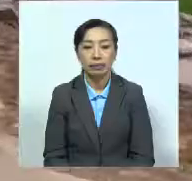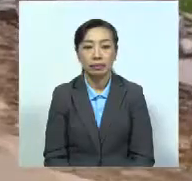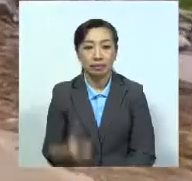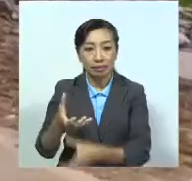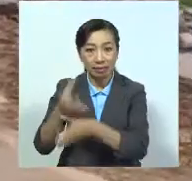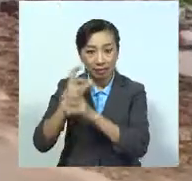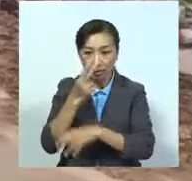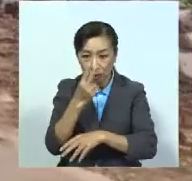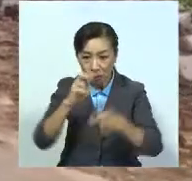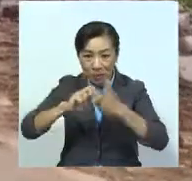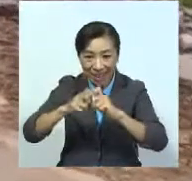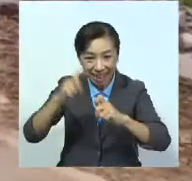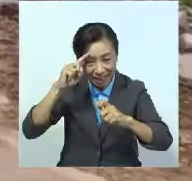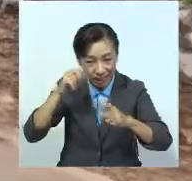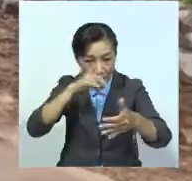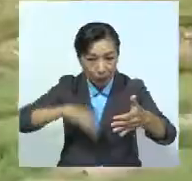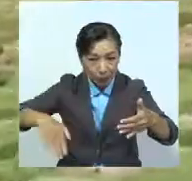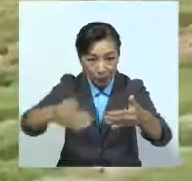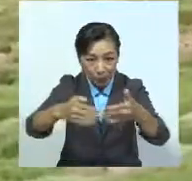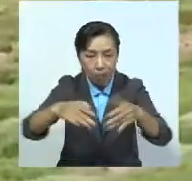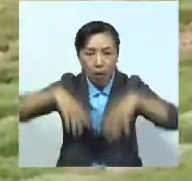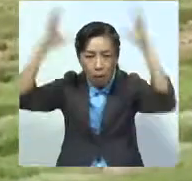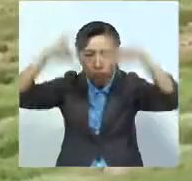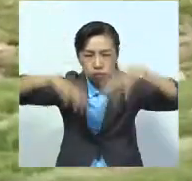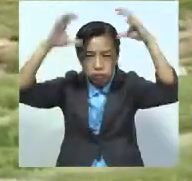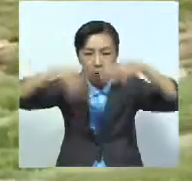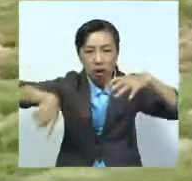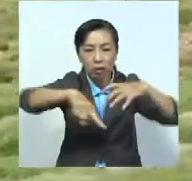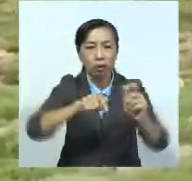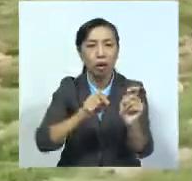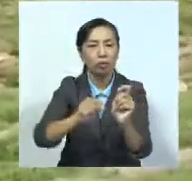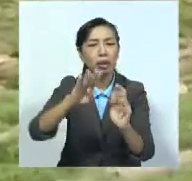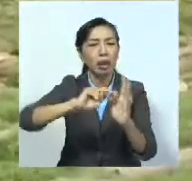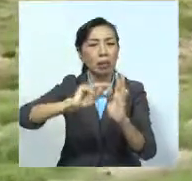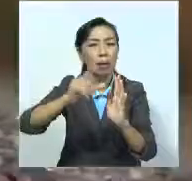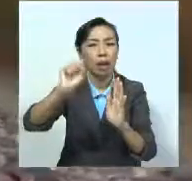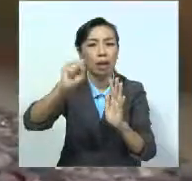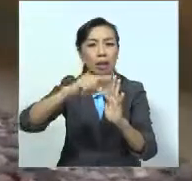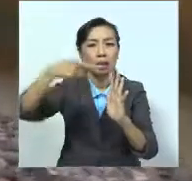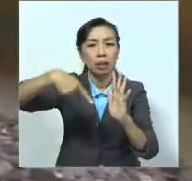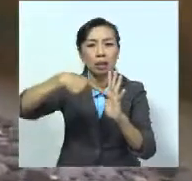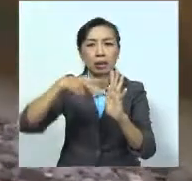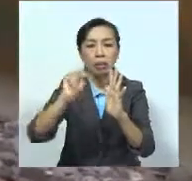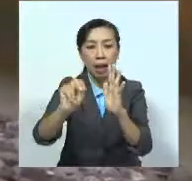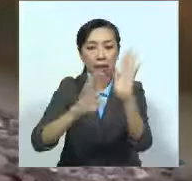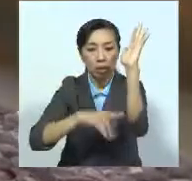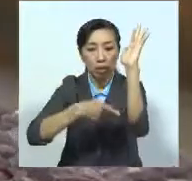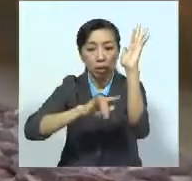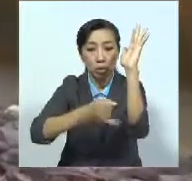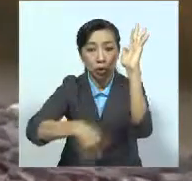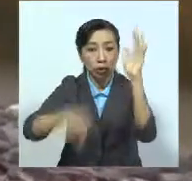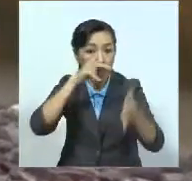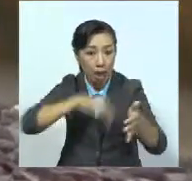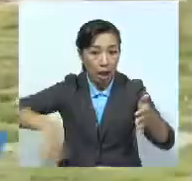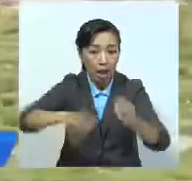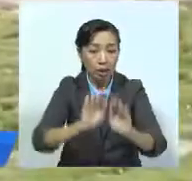ย้อนไปดูปัญหาที่เกิดขึ้นนะคะหลังจากที่มีฝนตกหนักในอำเภอบางสะพานจังหวัดประจวบคีรีขันธ์ก็ทำให้อ่างเก็บน้ำมร